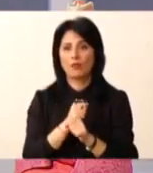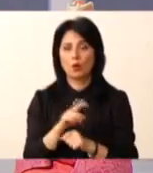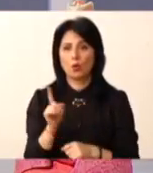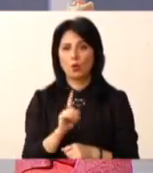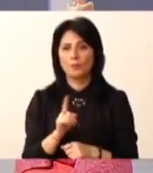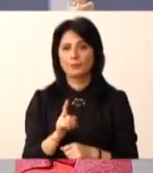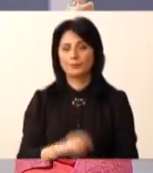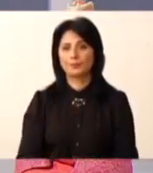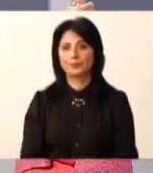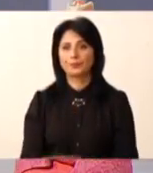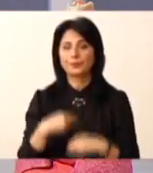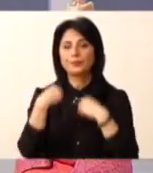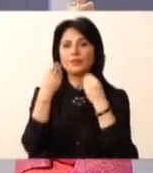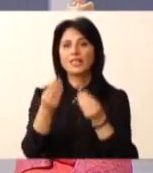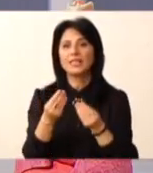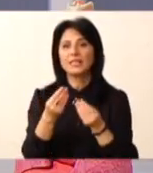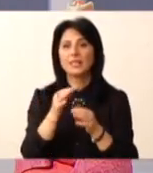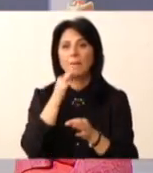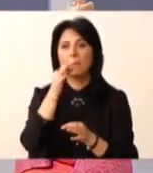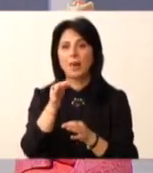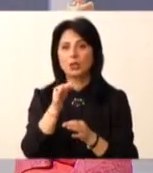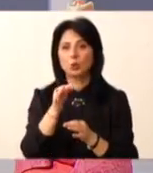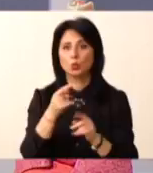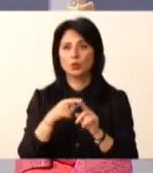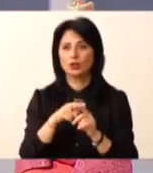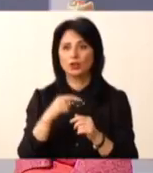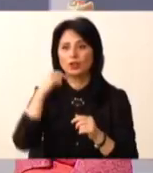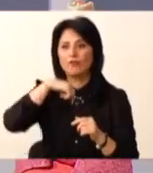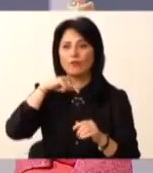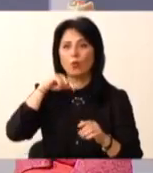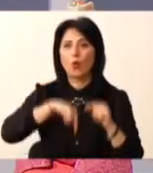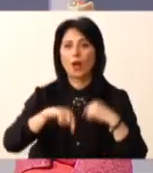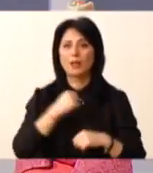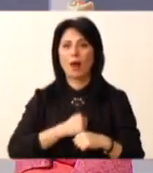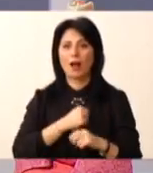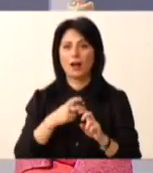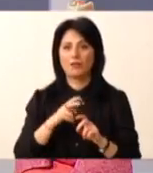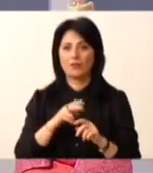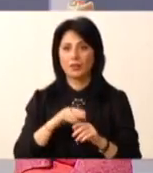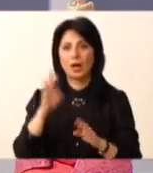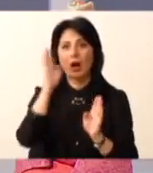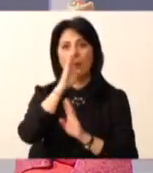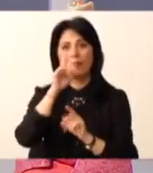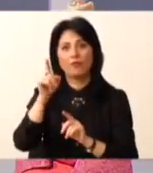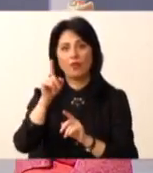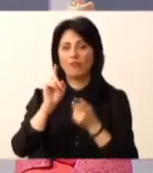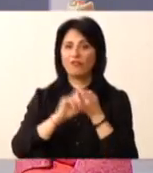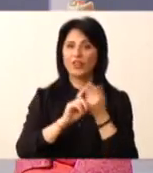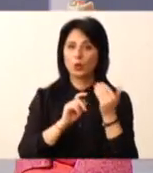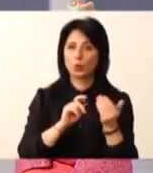რომ იძლევა პასუხს გარკვეულ აგრესიაზე. ეს შეიძლება იყოს გარემო ფაქტორები,